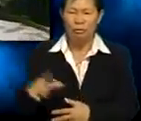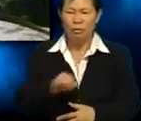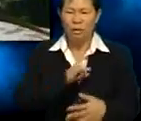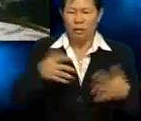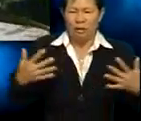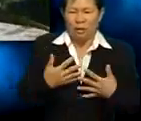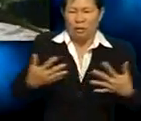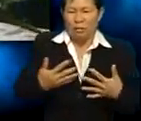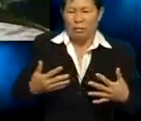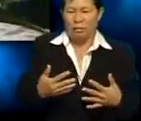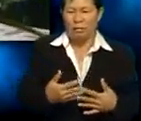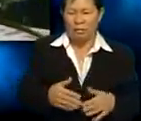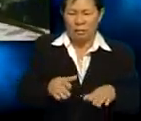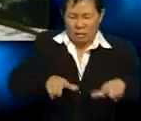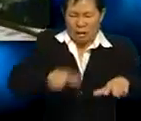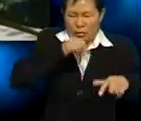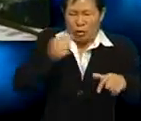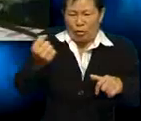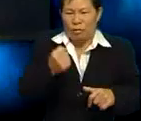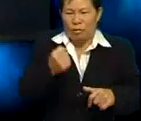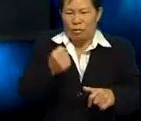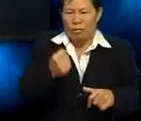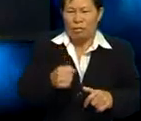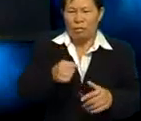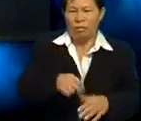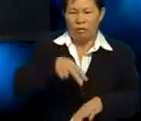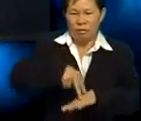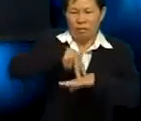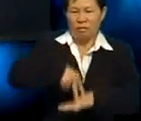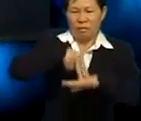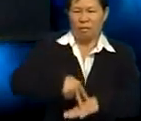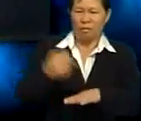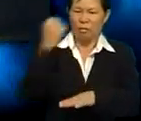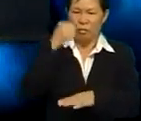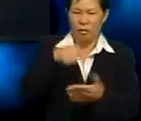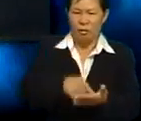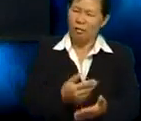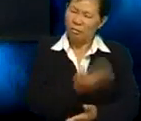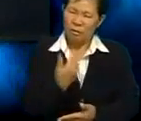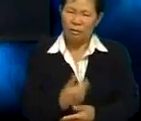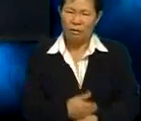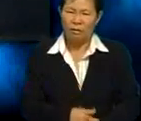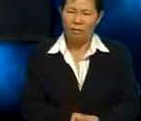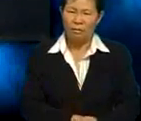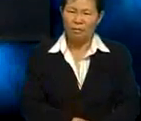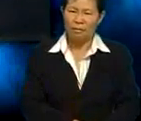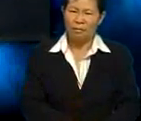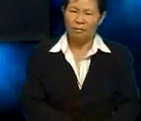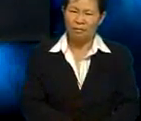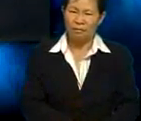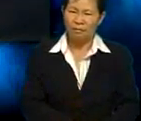Takut. Jambat ni tak kuat lah. Apalah tak kuat? Tengok. Ya. Kan kuat ni. Jom lah. Yalah.